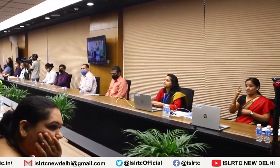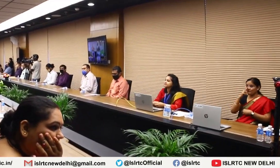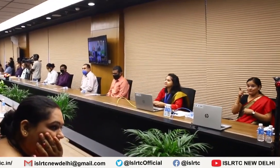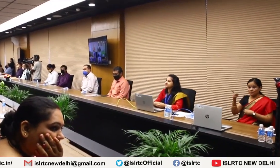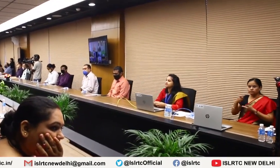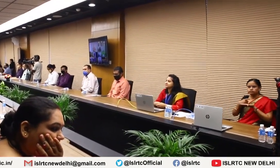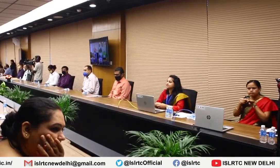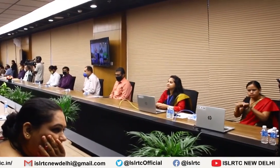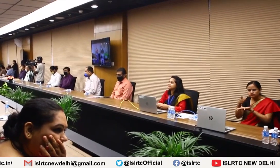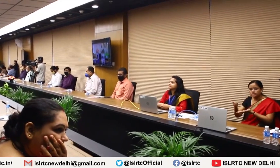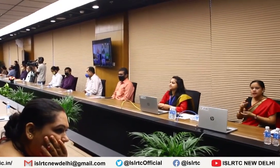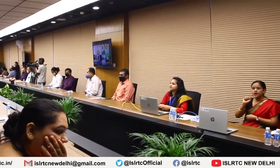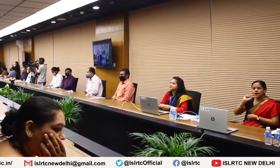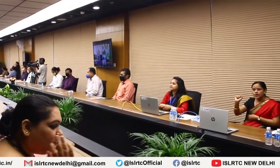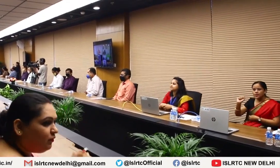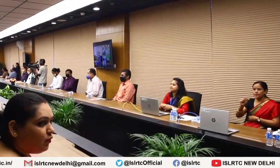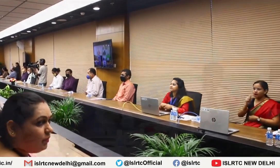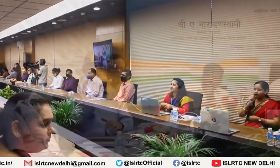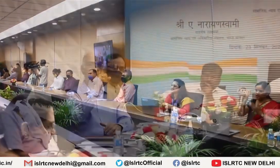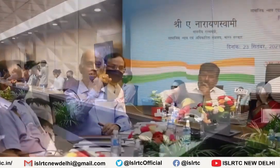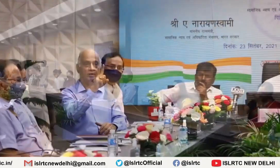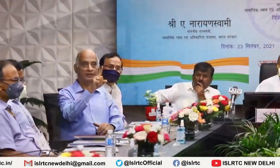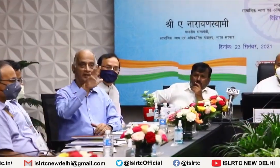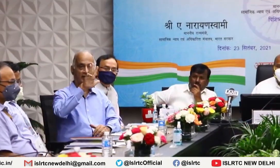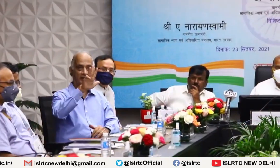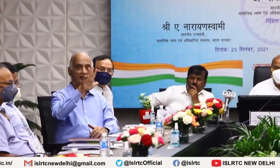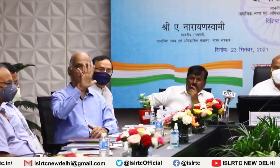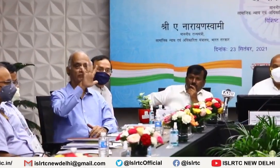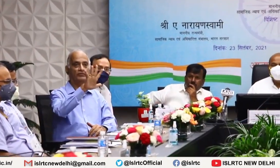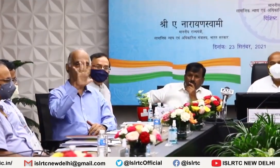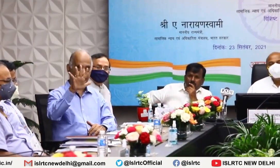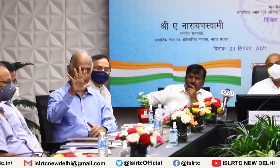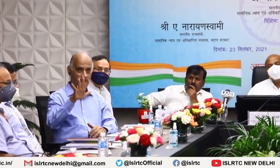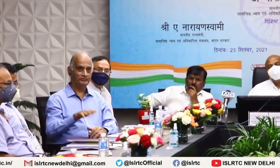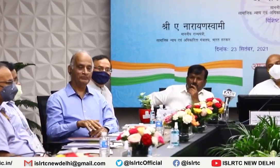निवेदन करती हूँ कि वे हमें अपना आशीर्वाद दें। AIFT